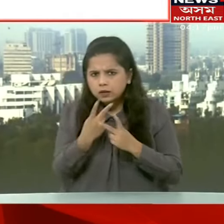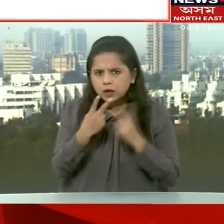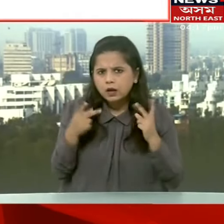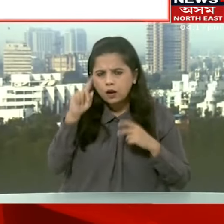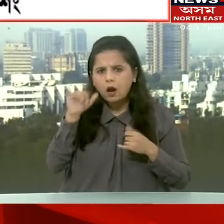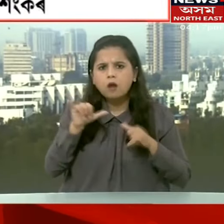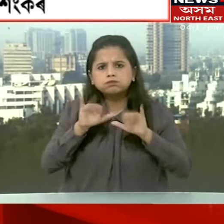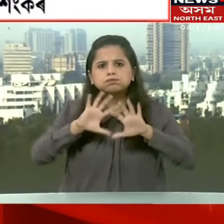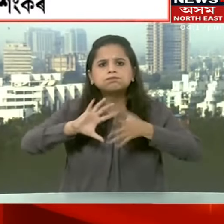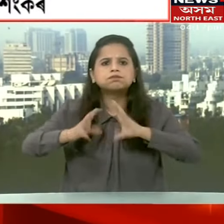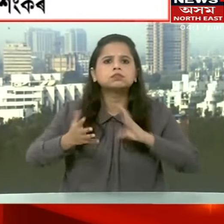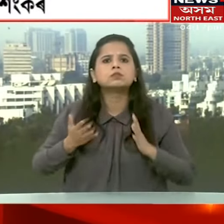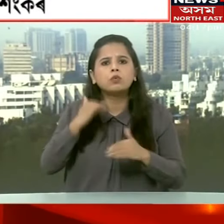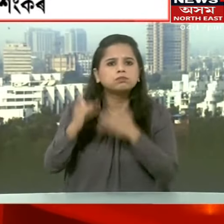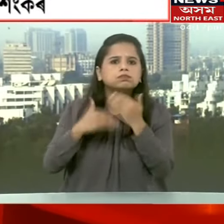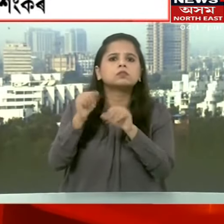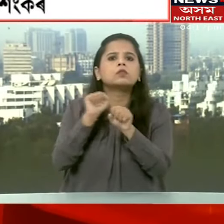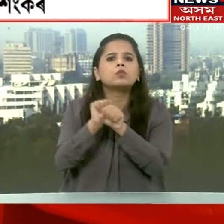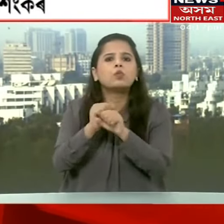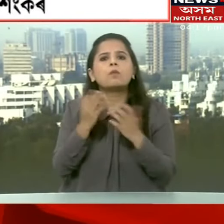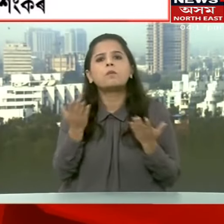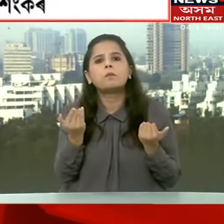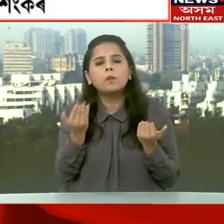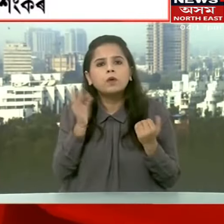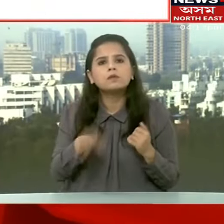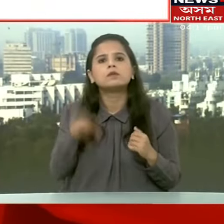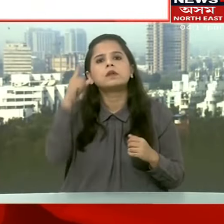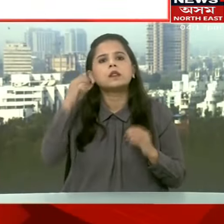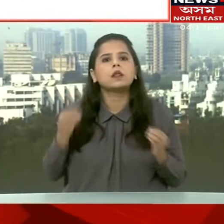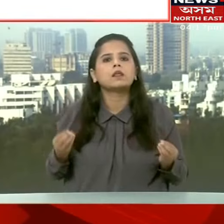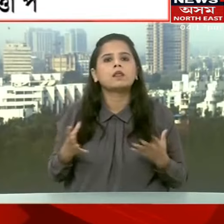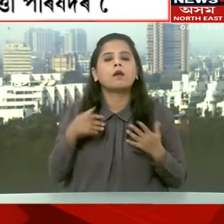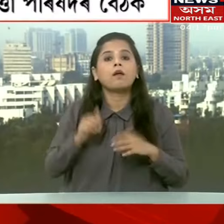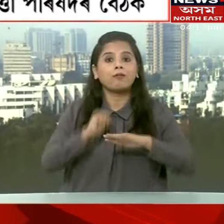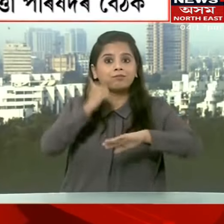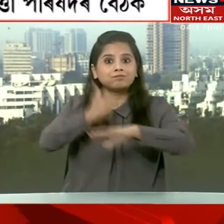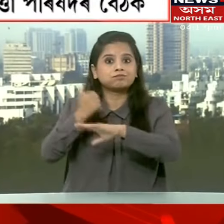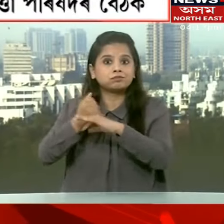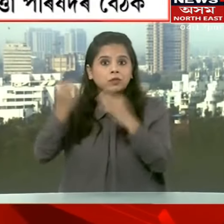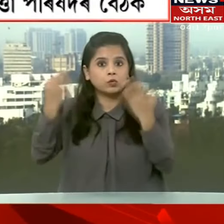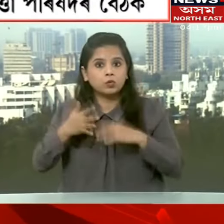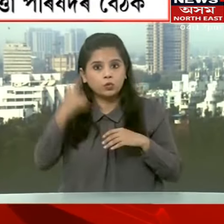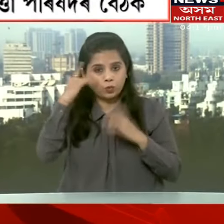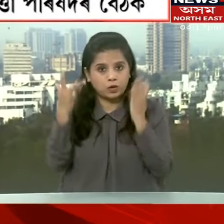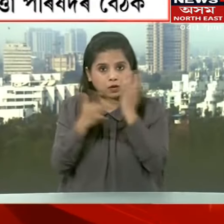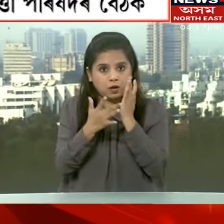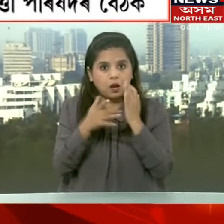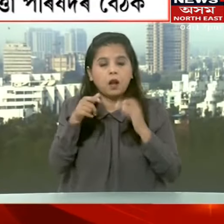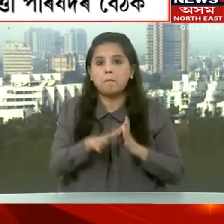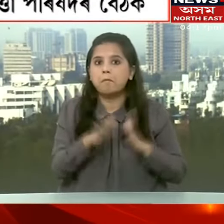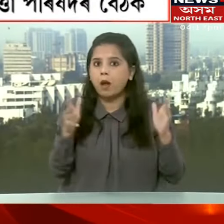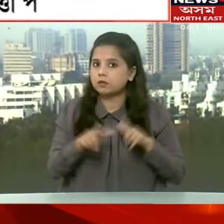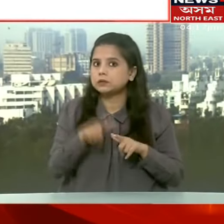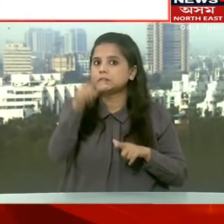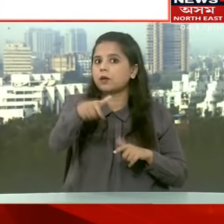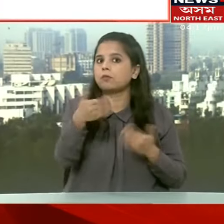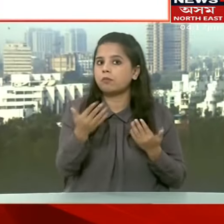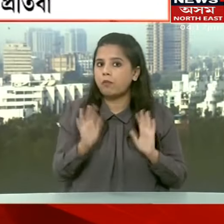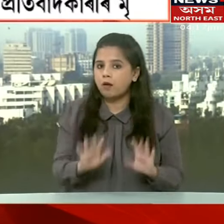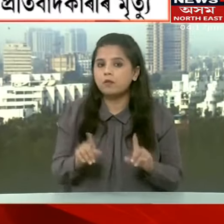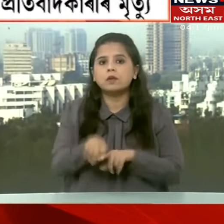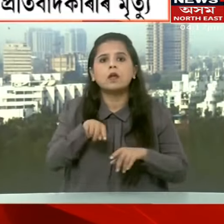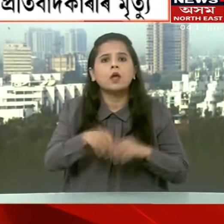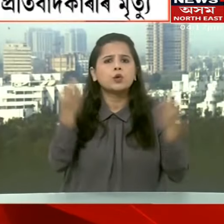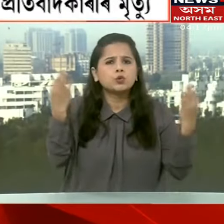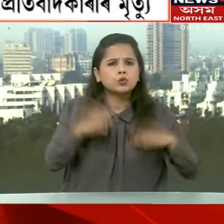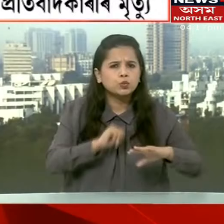क्षमता विकसित करने में स्टार्टअप पारिस्थितिकी तंत्र का लाभ उठाने की दिशा में ये एक बड़ा कदम होगा। स्टार्टअप्स को